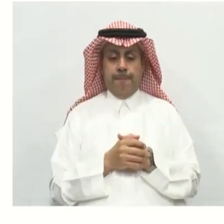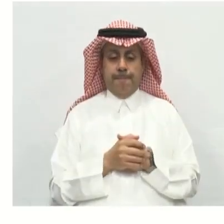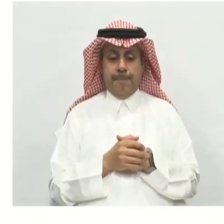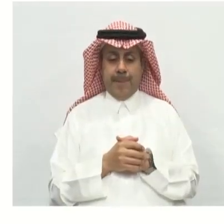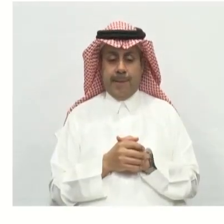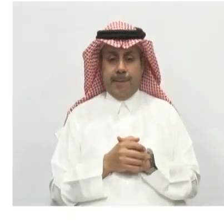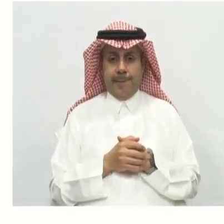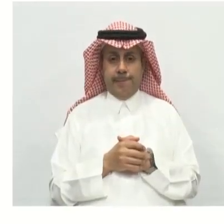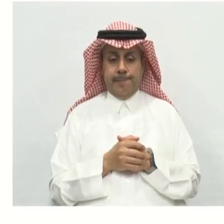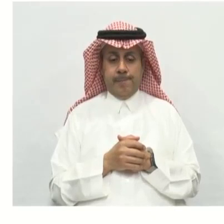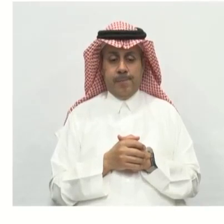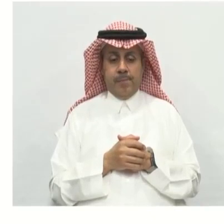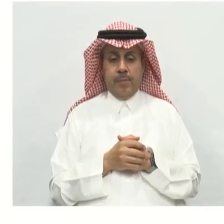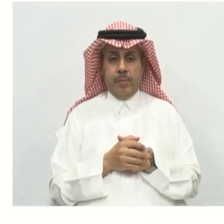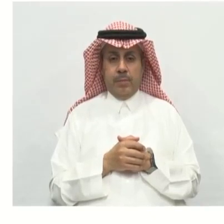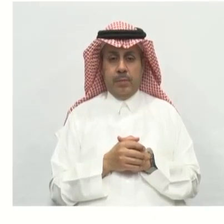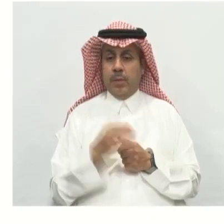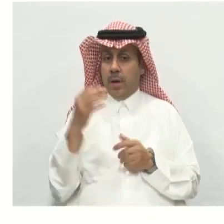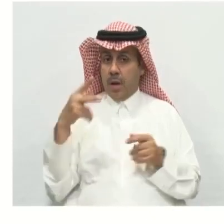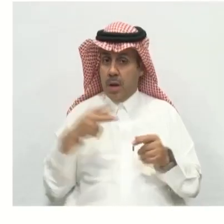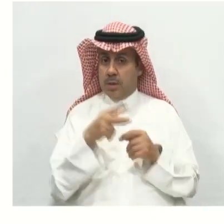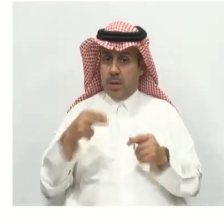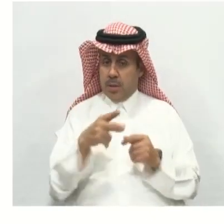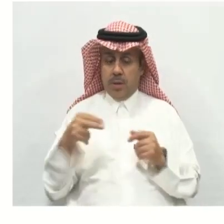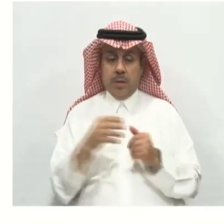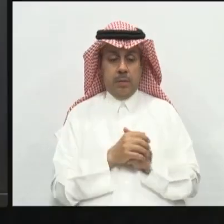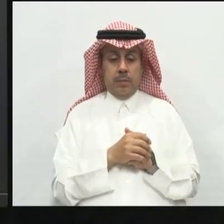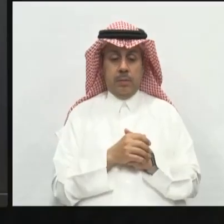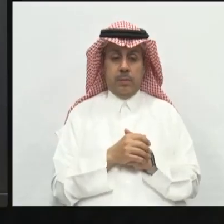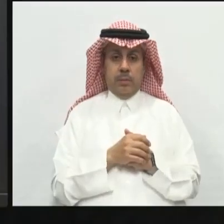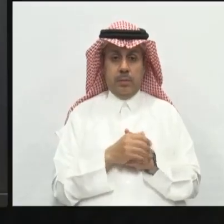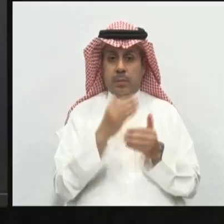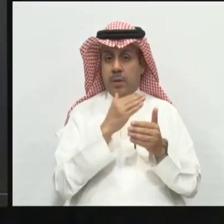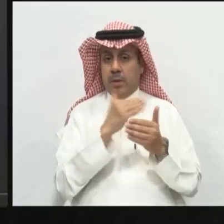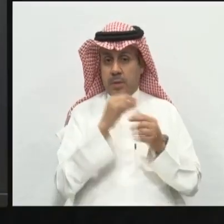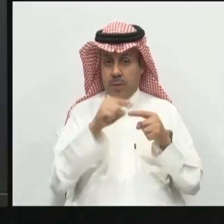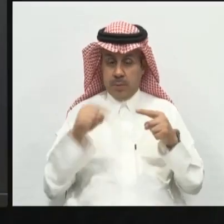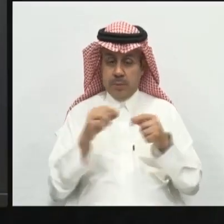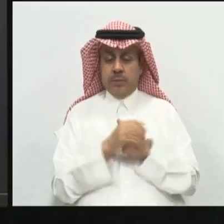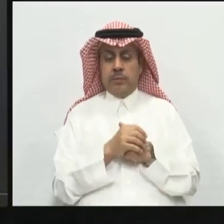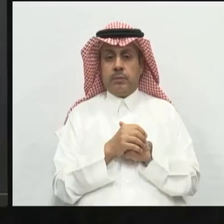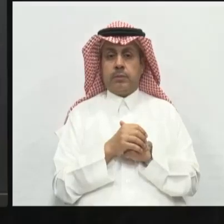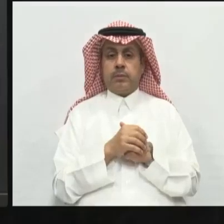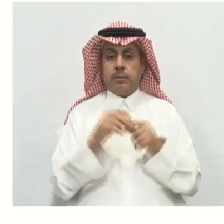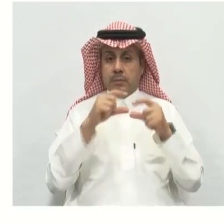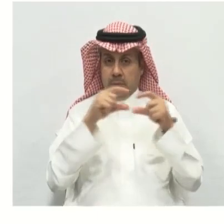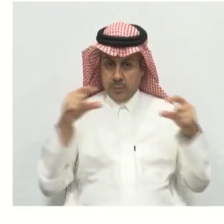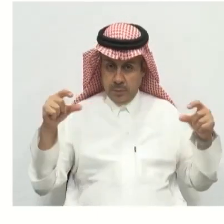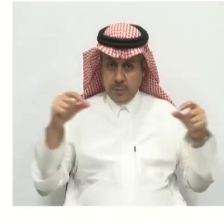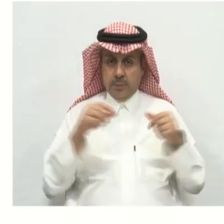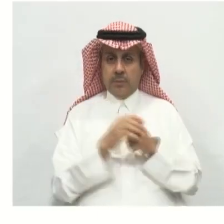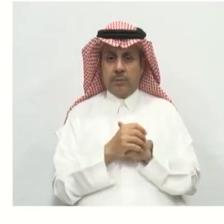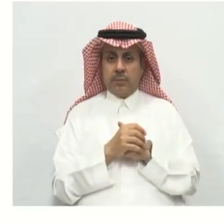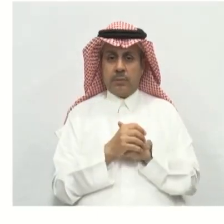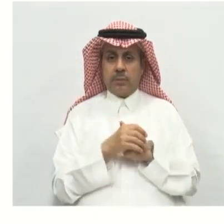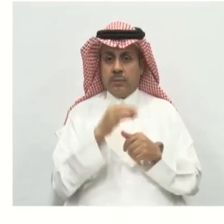اسليب ا ر ت اور فقام بتقسيم هذه الجمل اذا